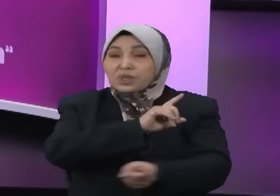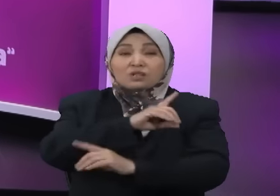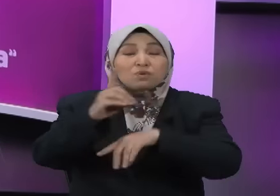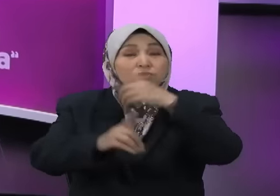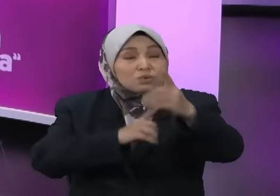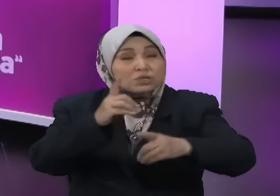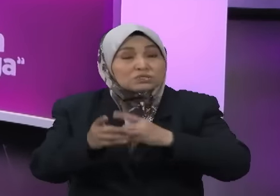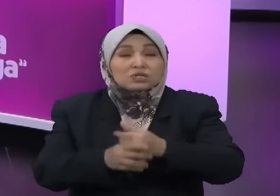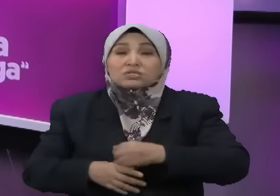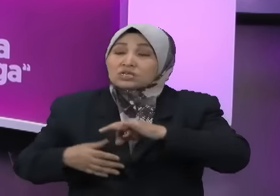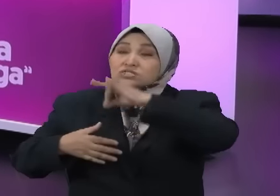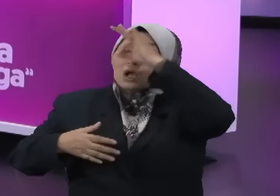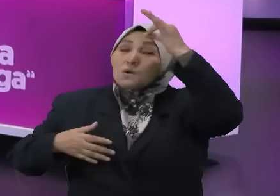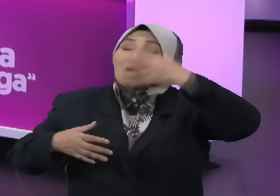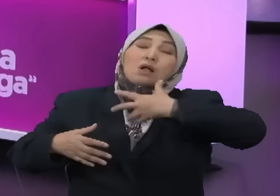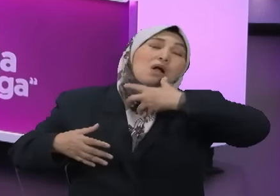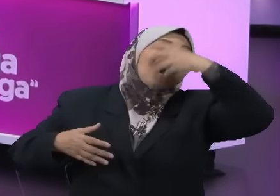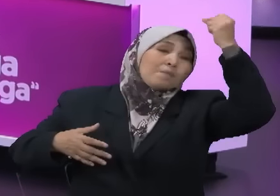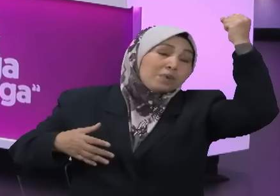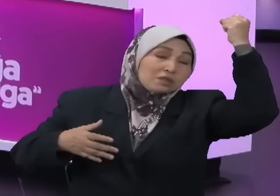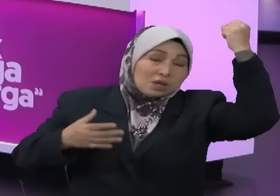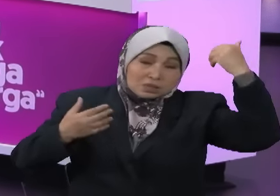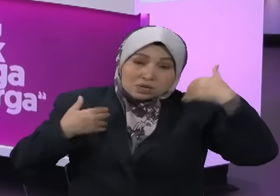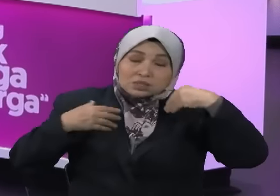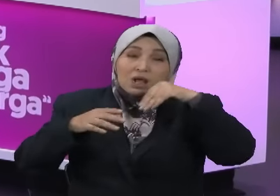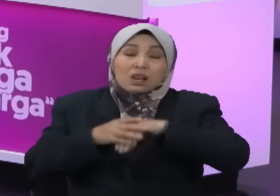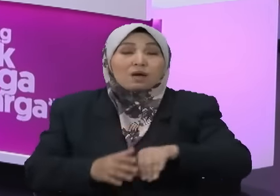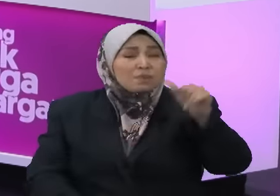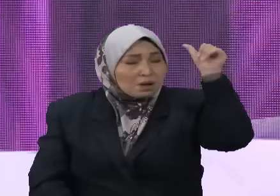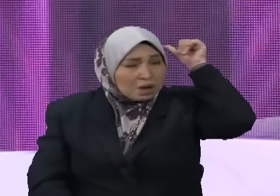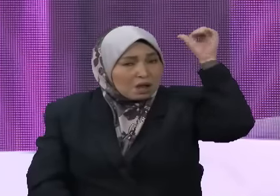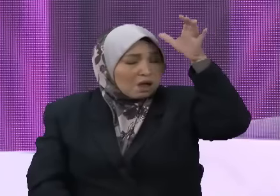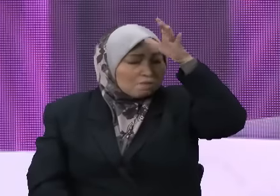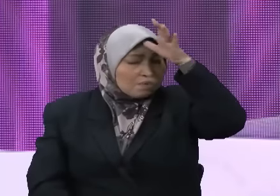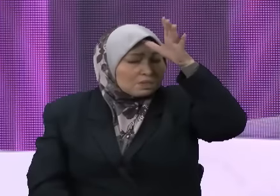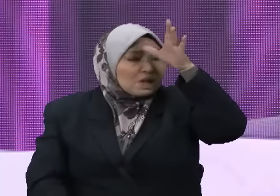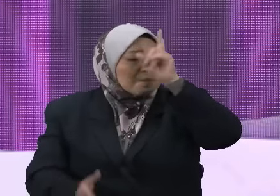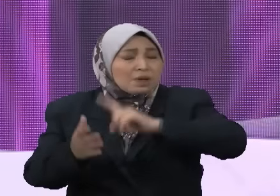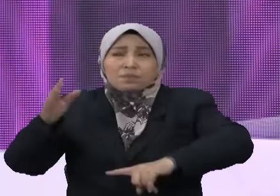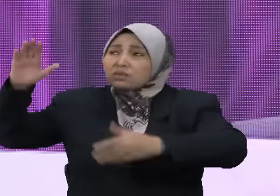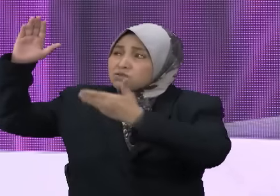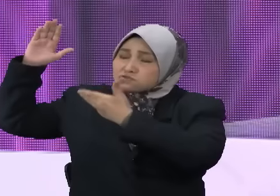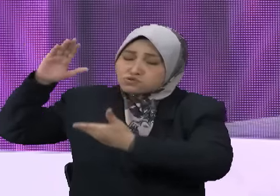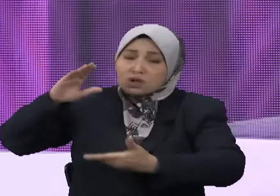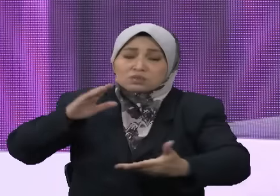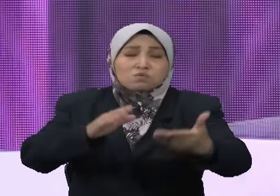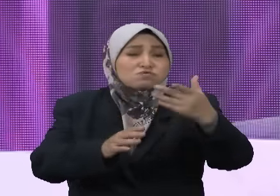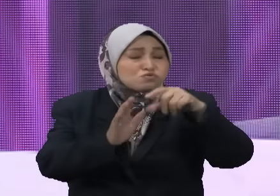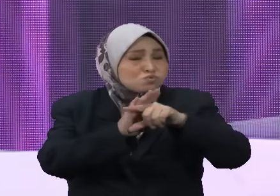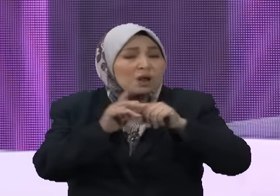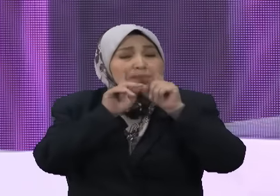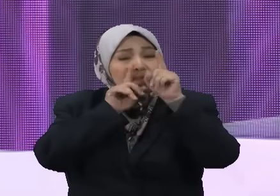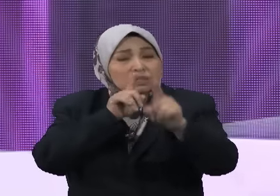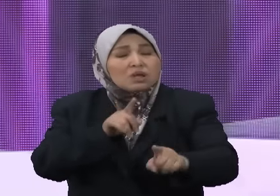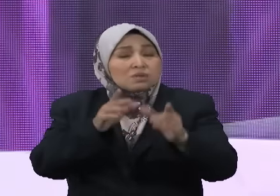agar nyawa mereka melayang sedangkan mereka berada dalam keadaan yang kafir apabila diturunkan suu Surah yang memerintahkan